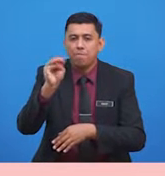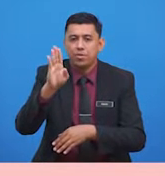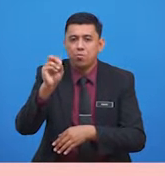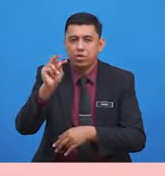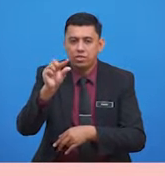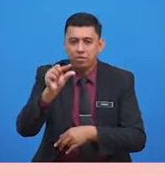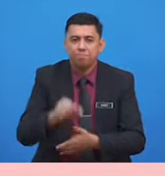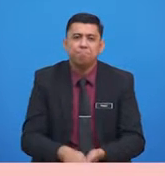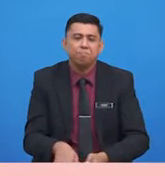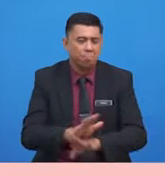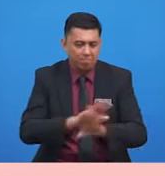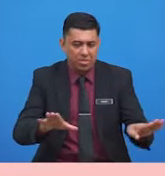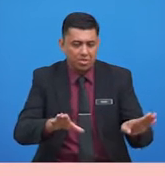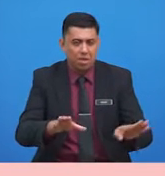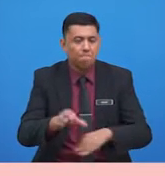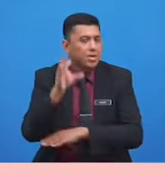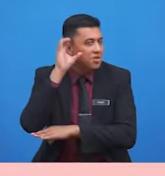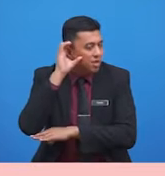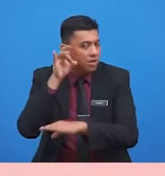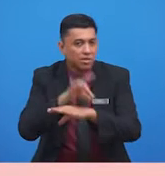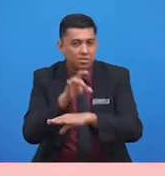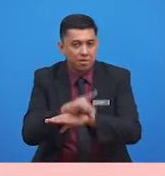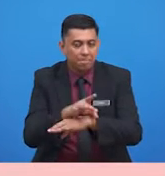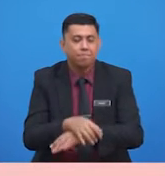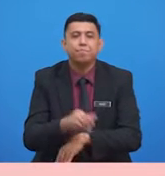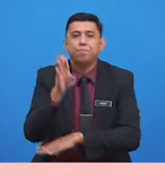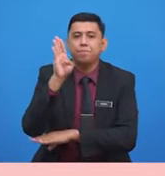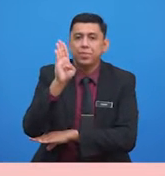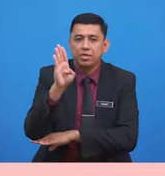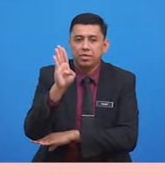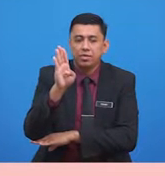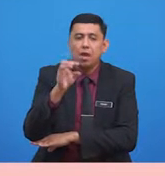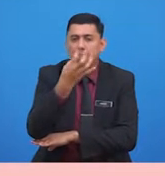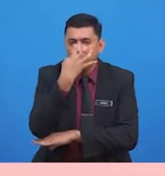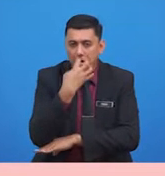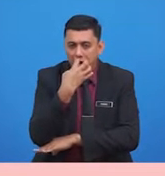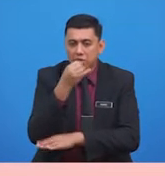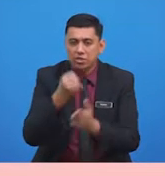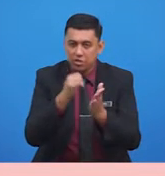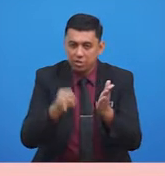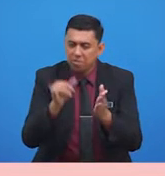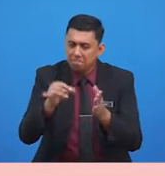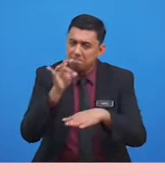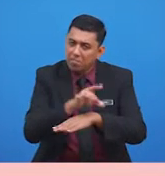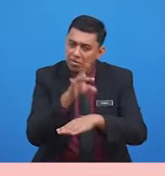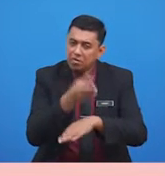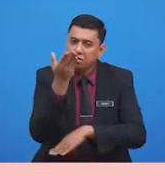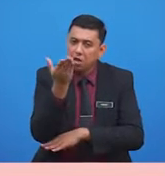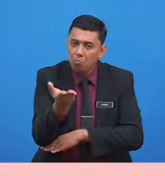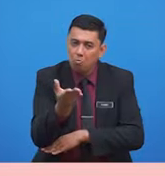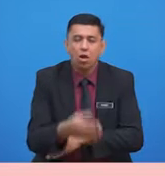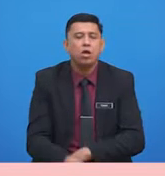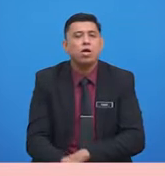A. Tidak mendengar nasihat. B. Memarahi jiran yang menasihati